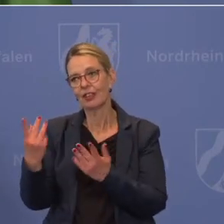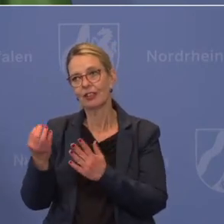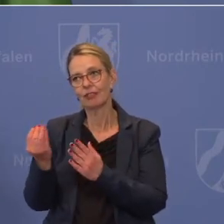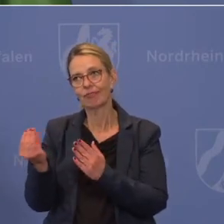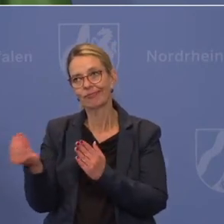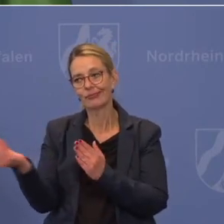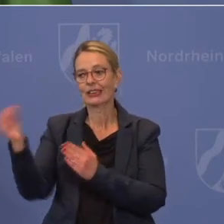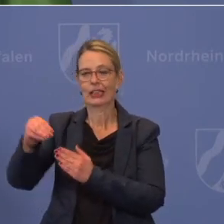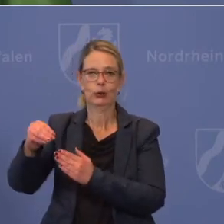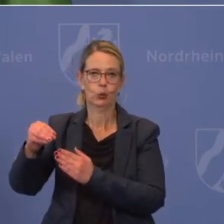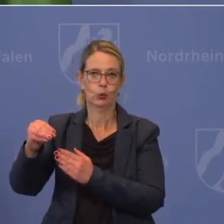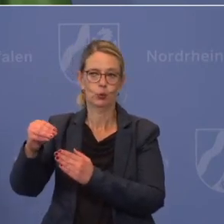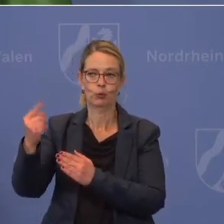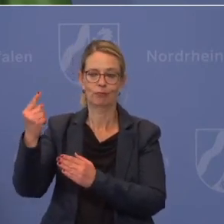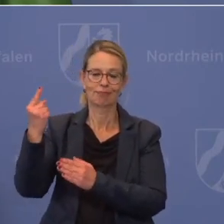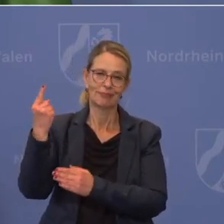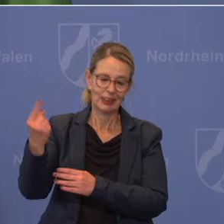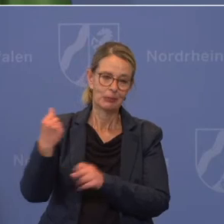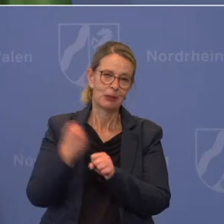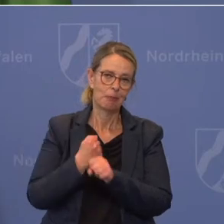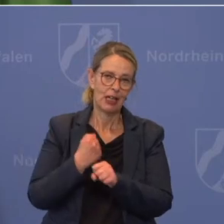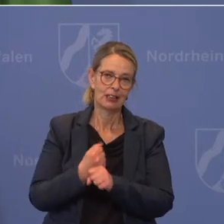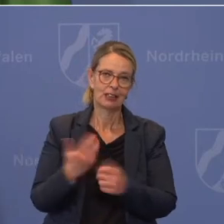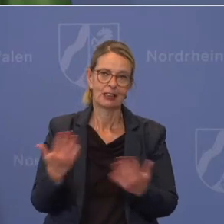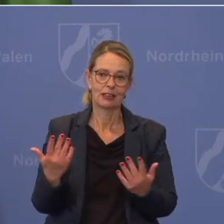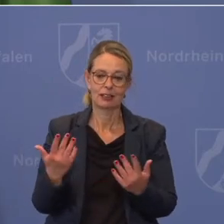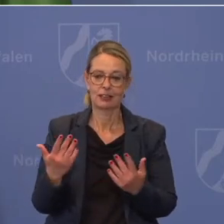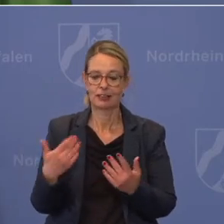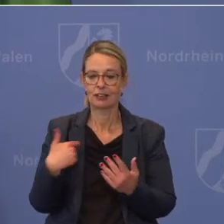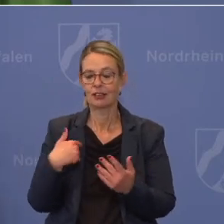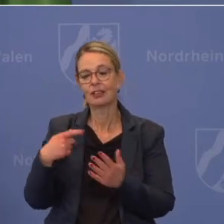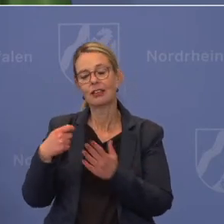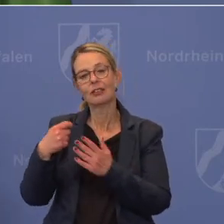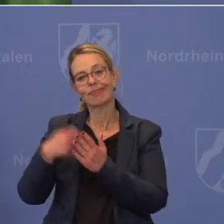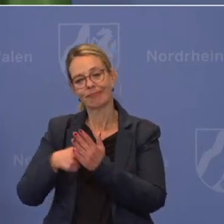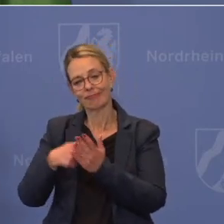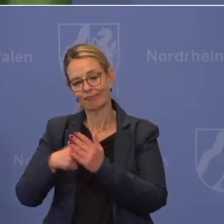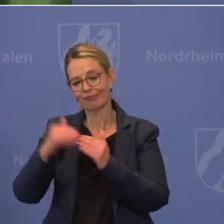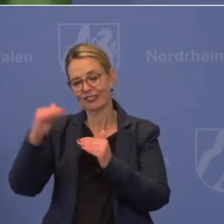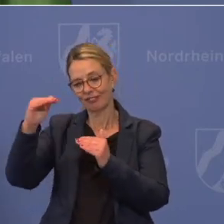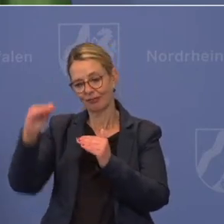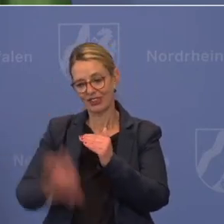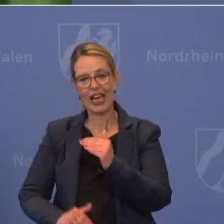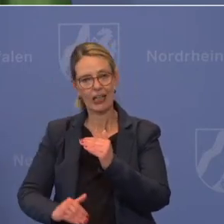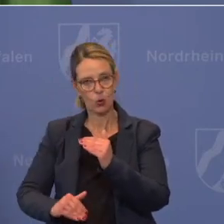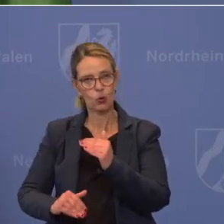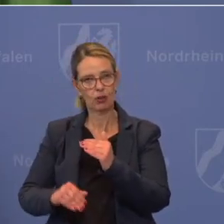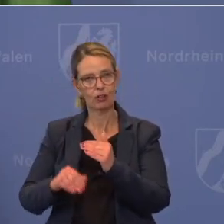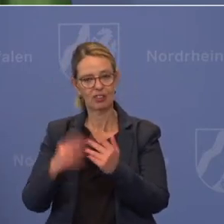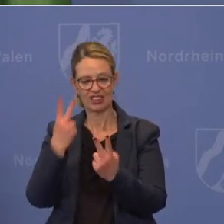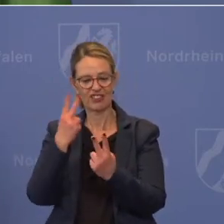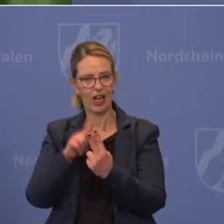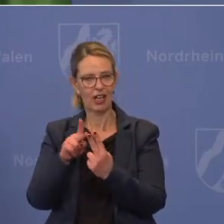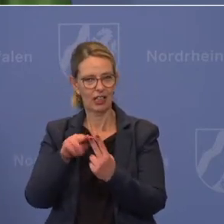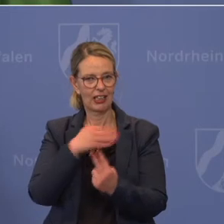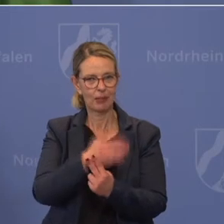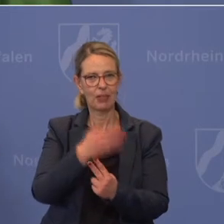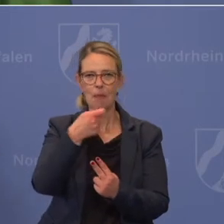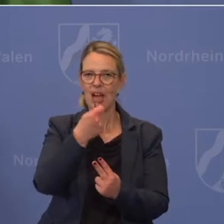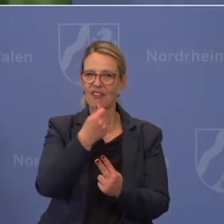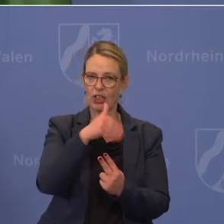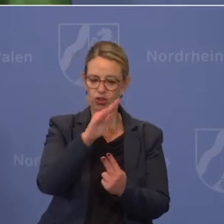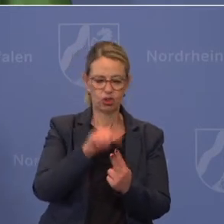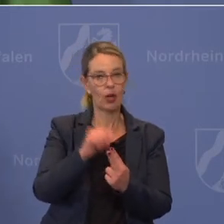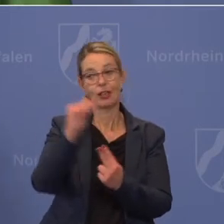Impuls, indem sie die zeitlich befristete Senkung der beiden Mehrwertsteuersätze vorsieht.